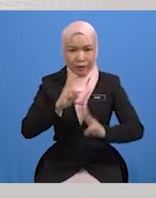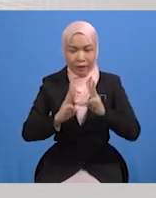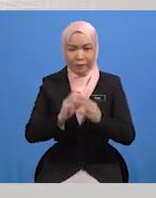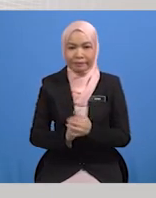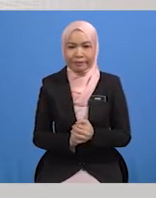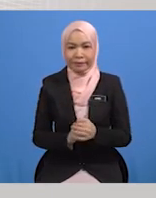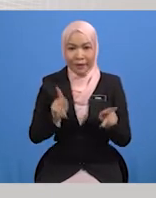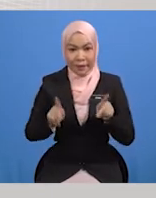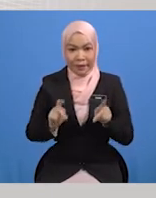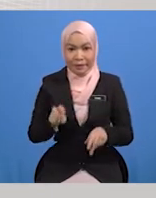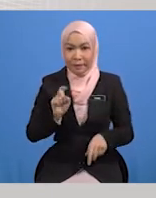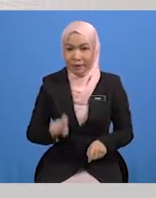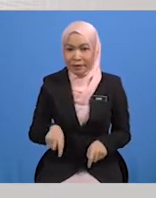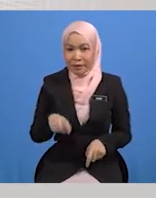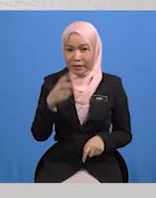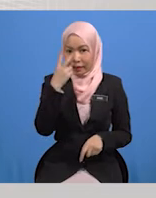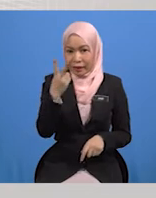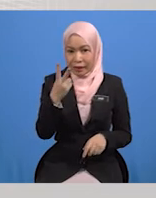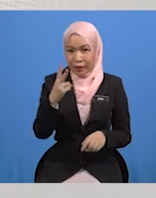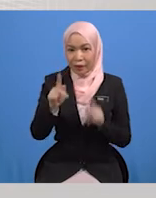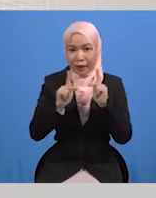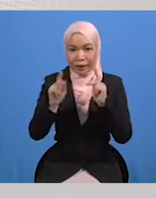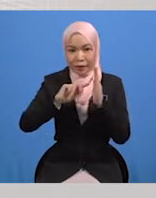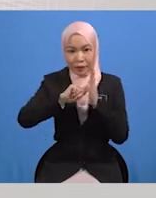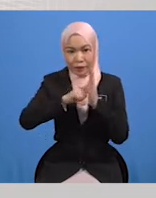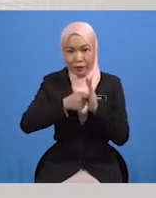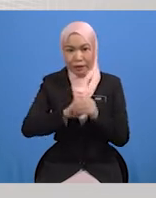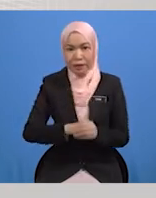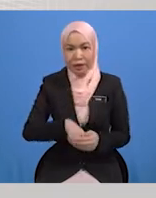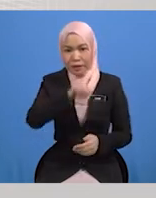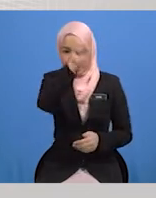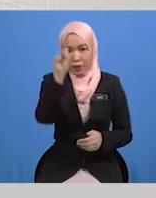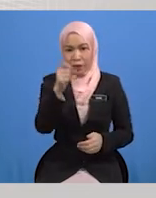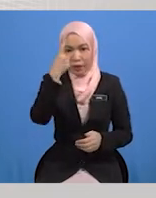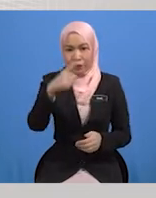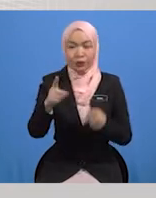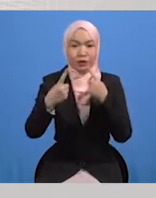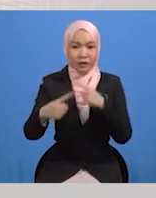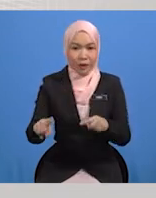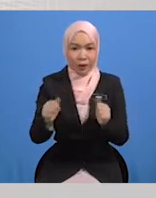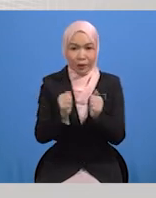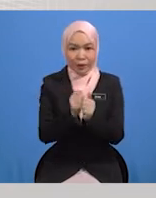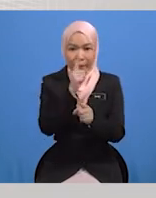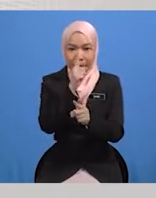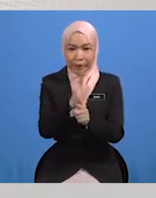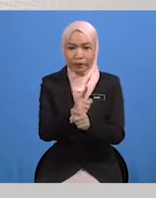Pelajar perlu meneliti kata kunci soalan untuk menjawab dengan